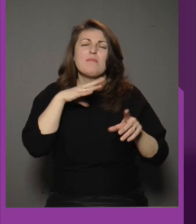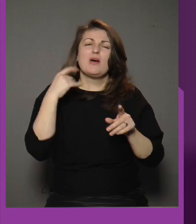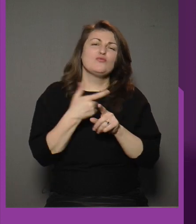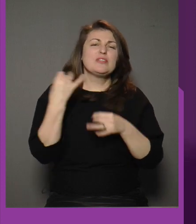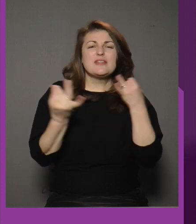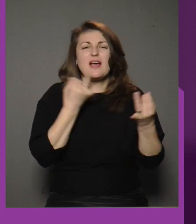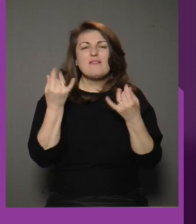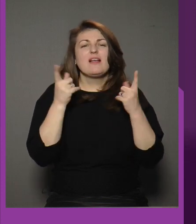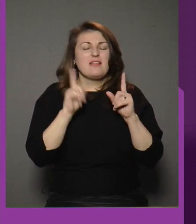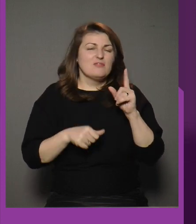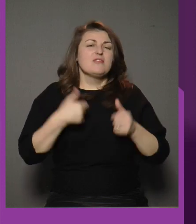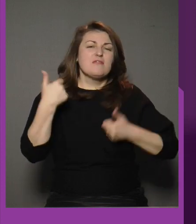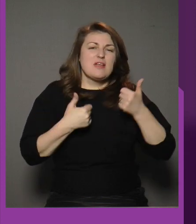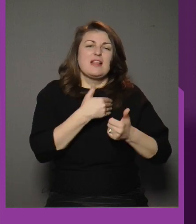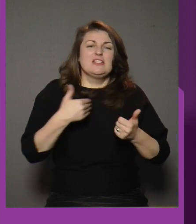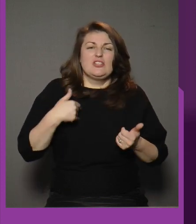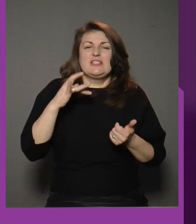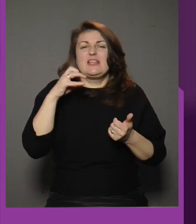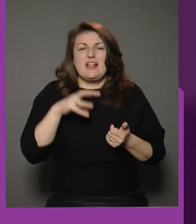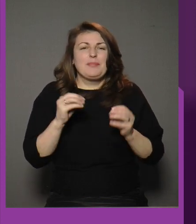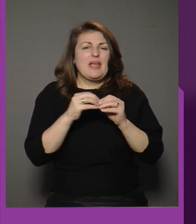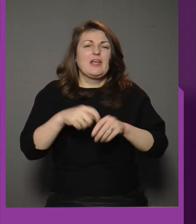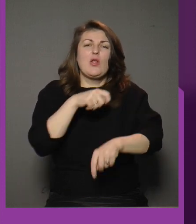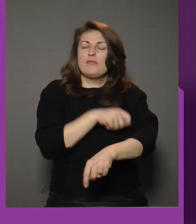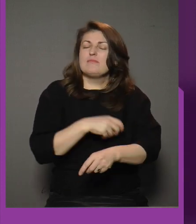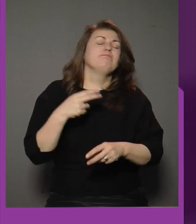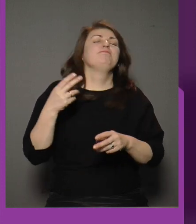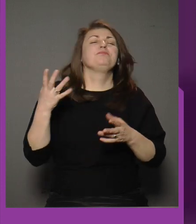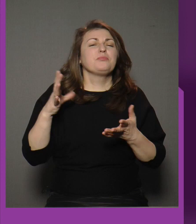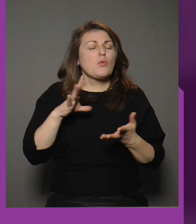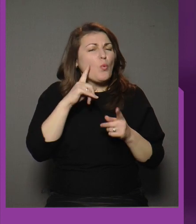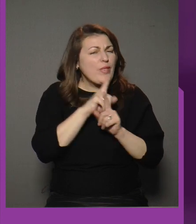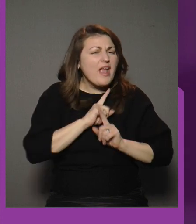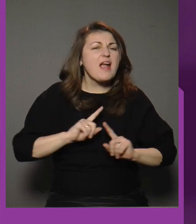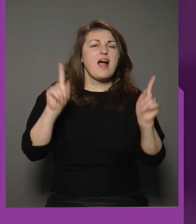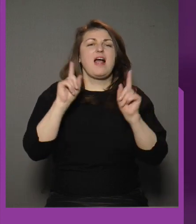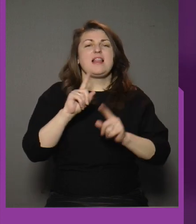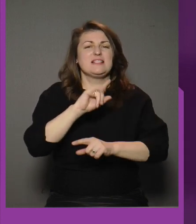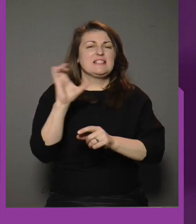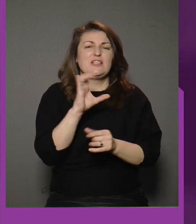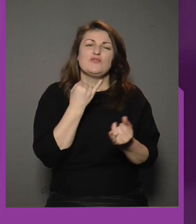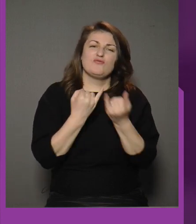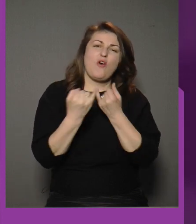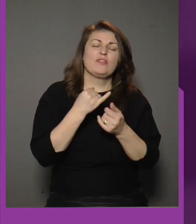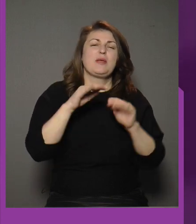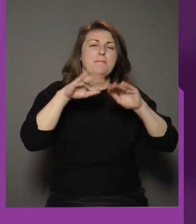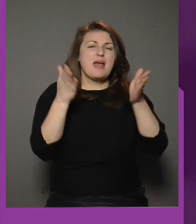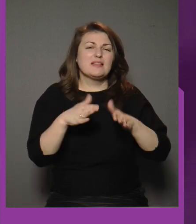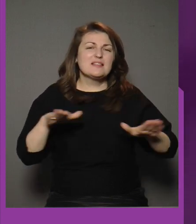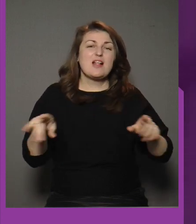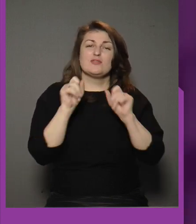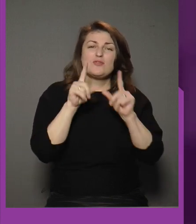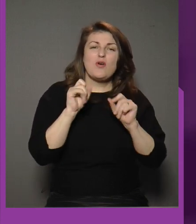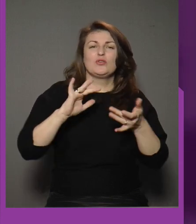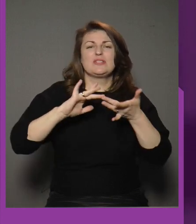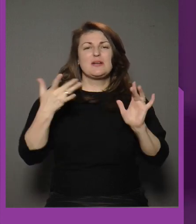Дійсно, гонка класичним стилем вчора на 10 кілометрів і безпрецедентний, унікальний синьо-жовтий п'єдестал. Тобто золото, срібло